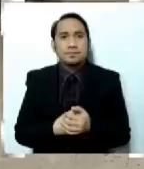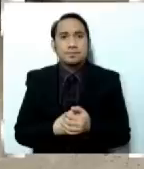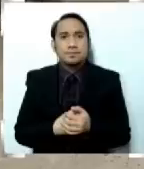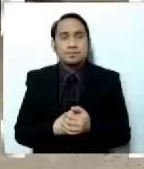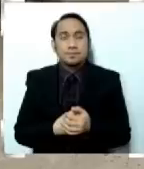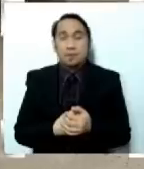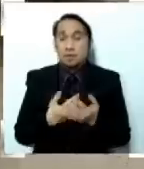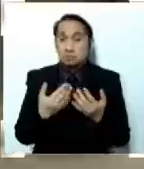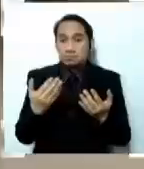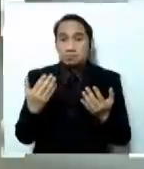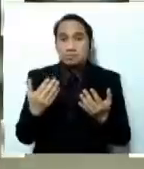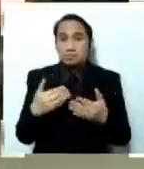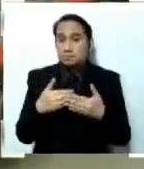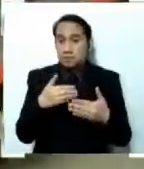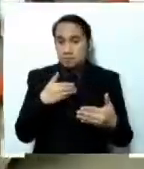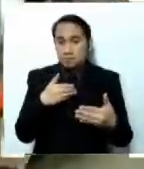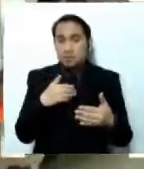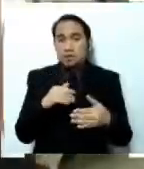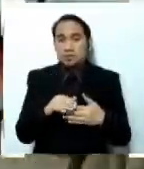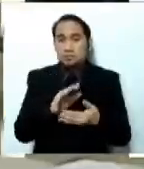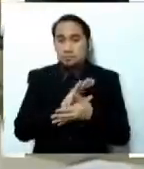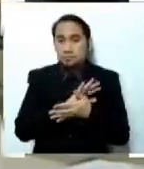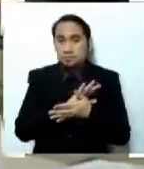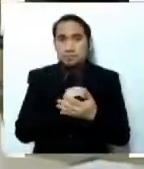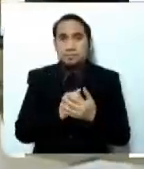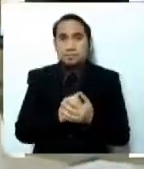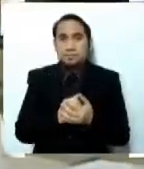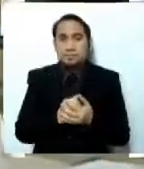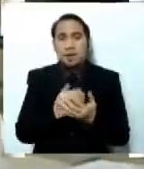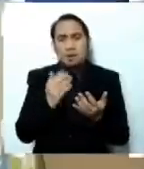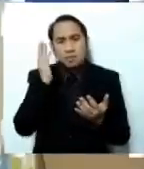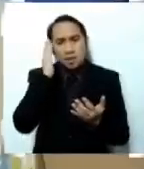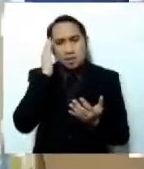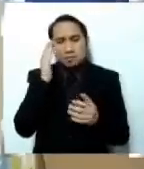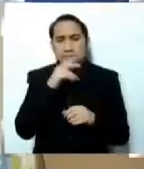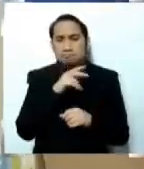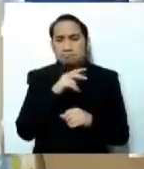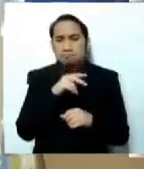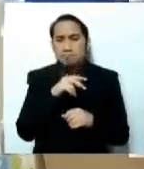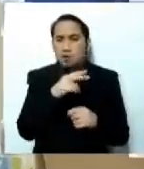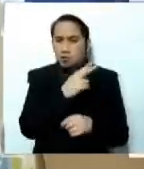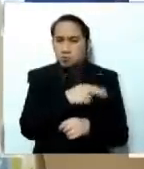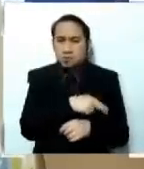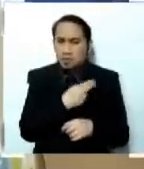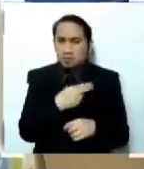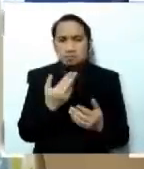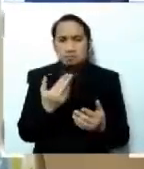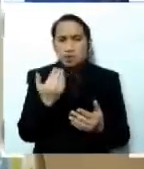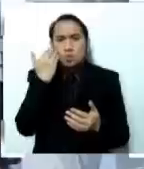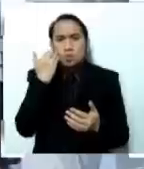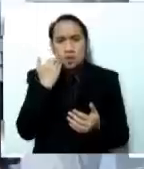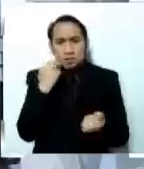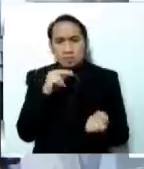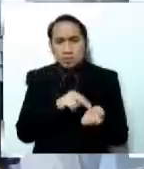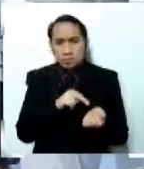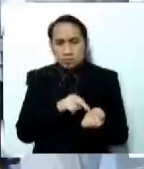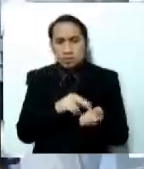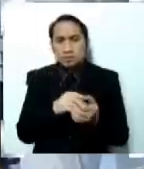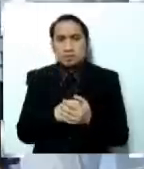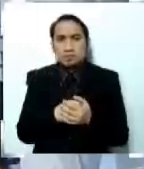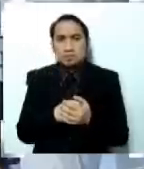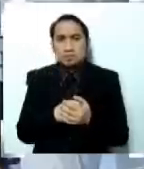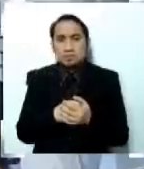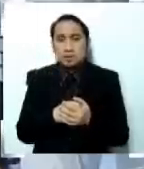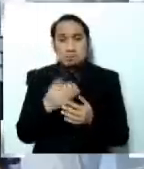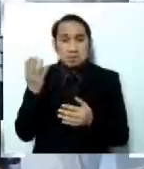Bago pa ang pandemya, kulang na kulang na ang mga nurse sa mga ospital ayon sa Filipino Nurses United. Noong wala pang